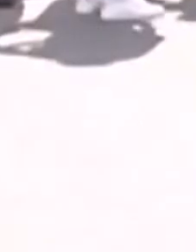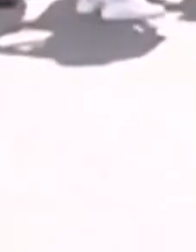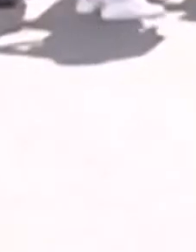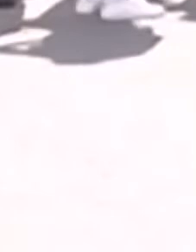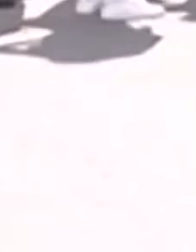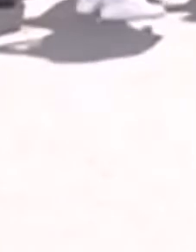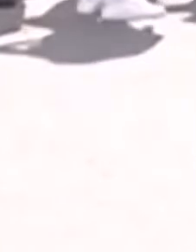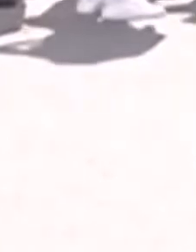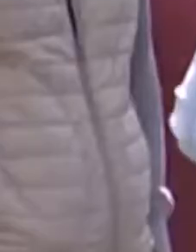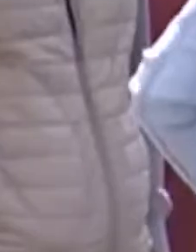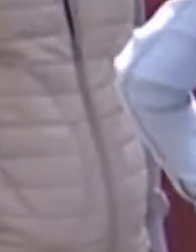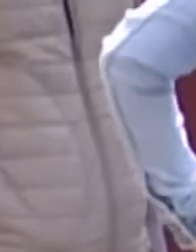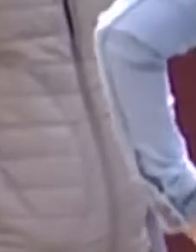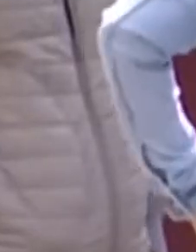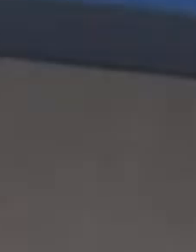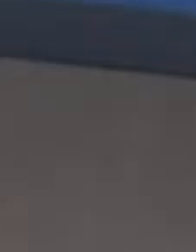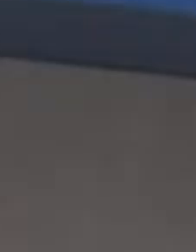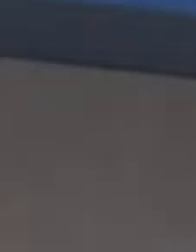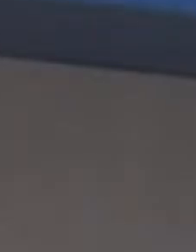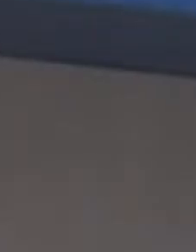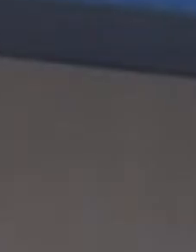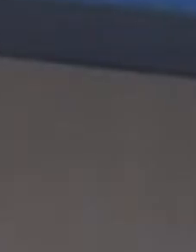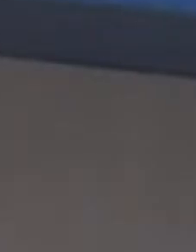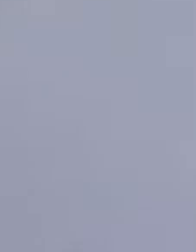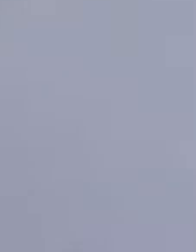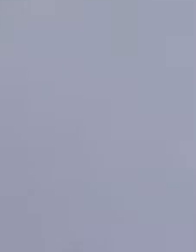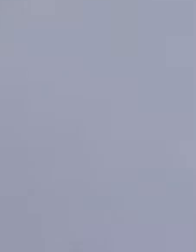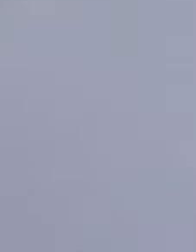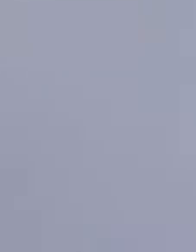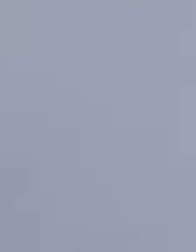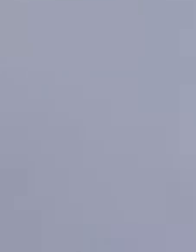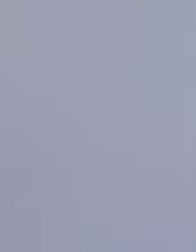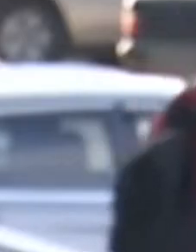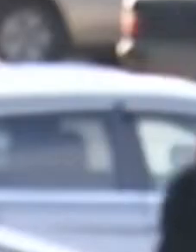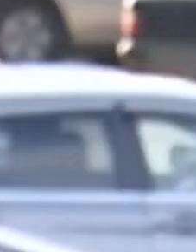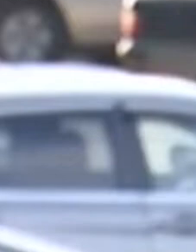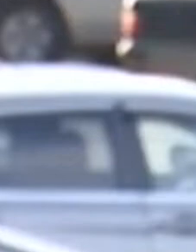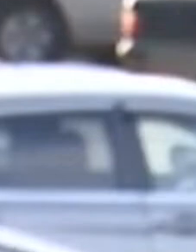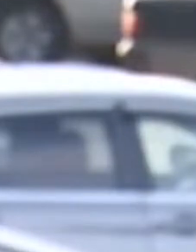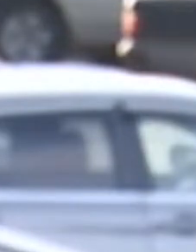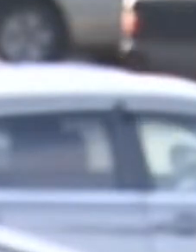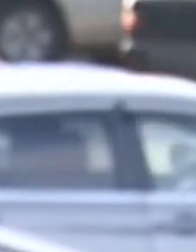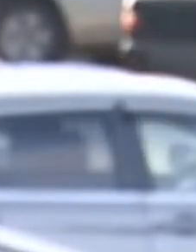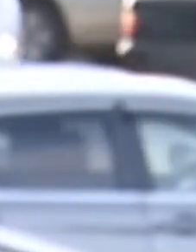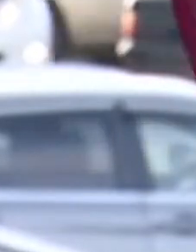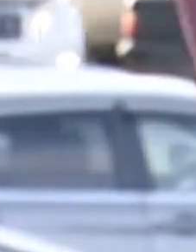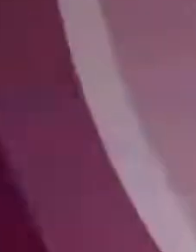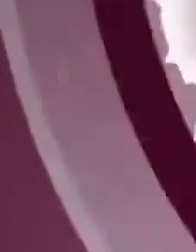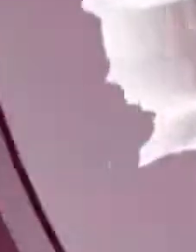Жилищный скандал. Порядка 70 дольщиков не могут получить ключи от готовых квартир в Нур-Султане. В ситуации разбиралась Мира Альжанова.